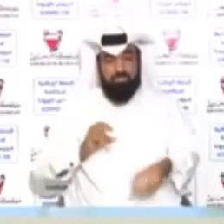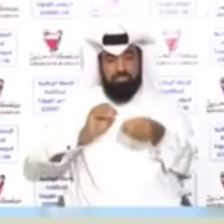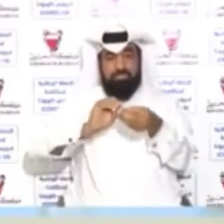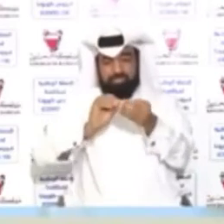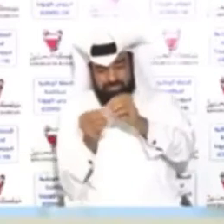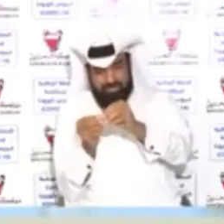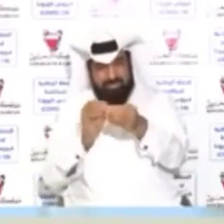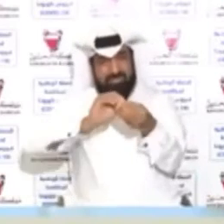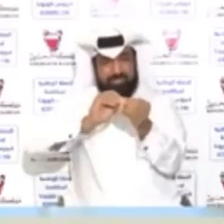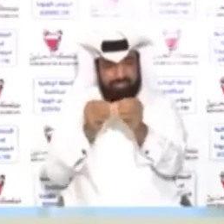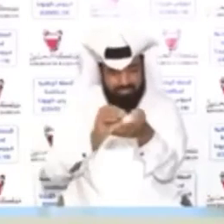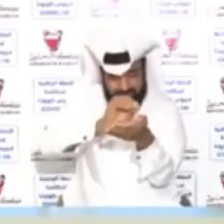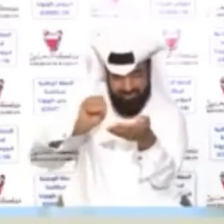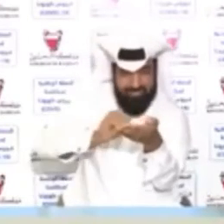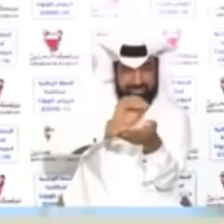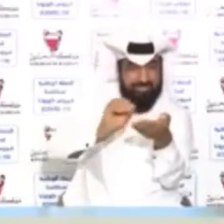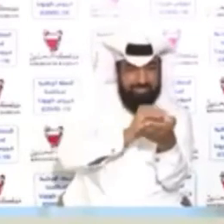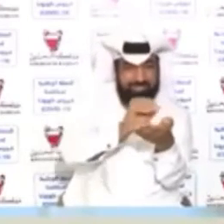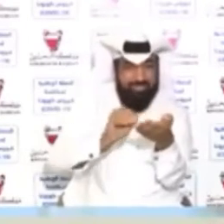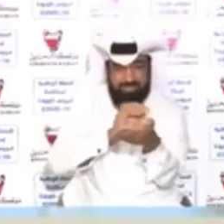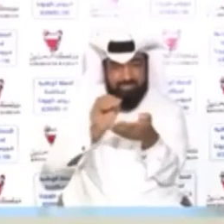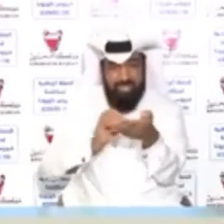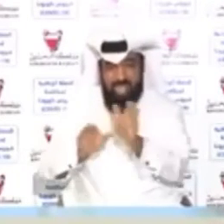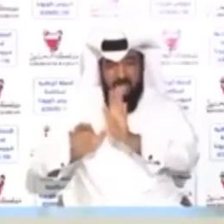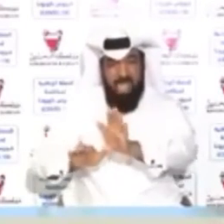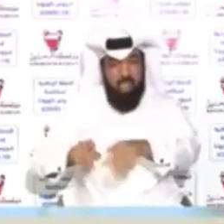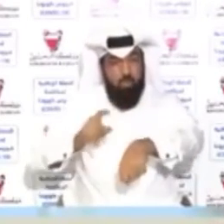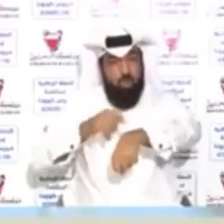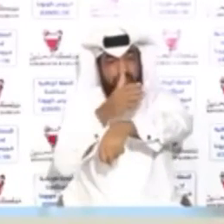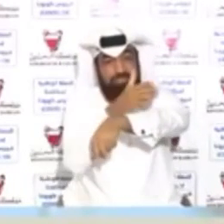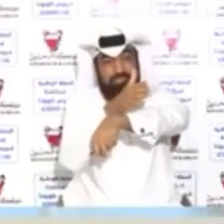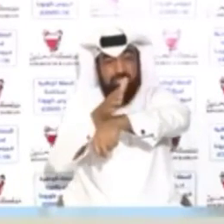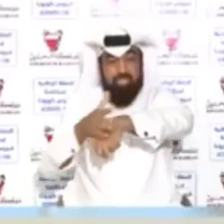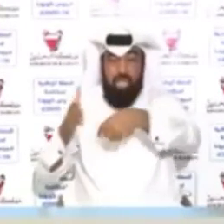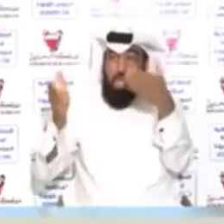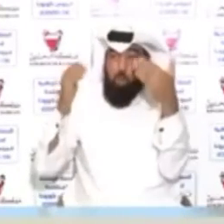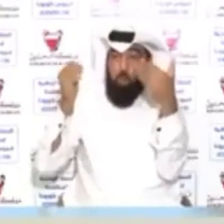فترة بروحها تجف مع الهواء، علشان التأكد من لو